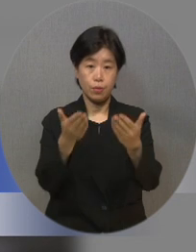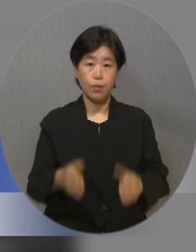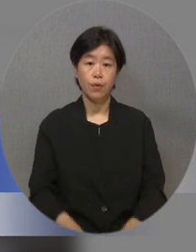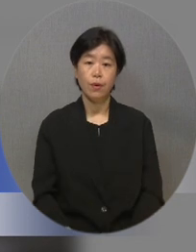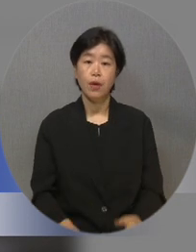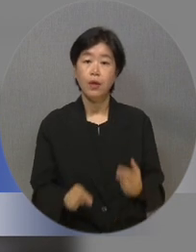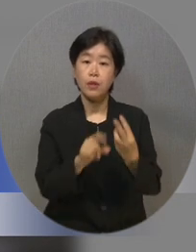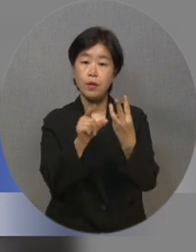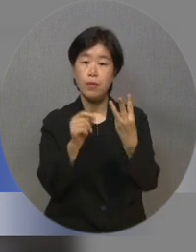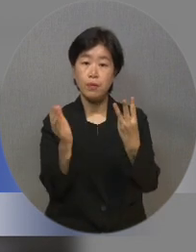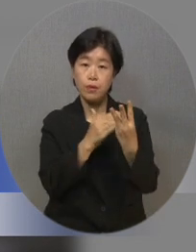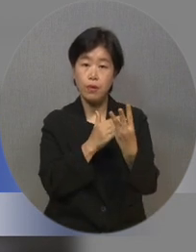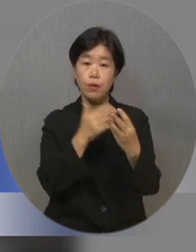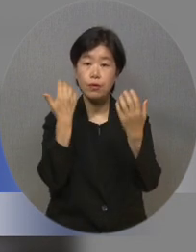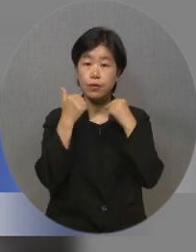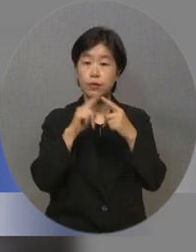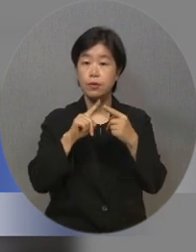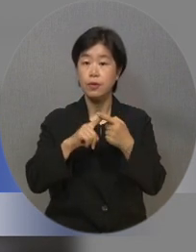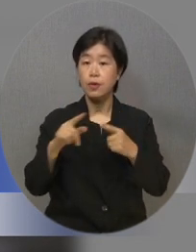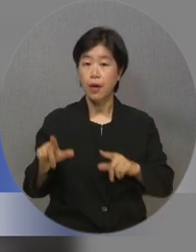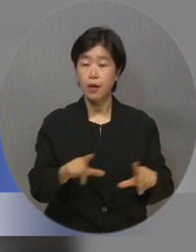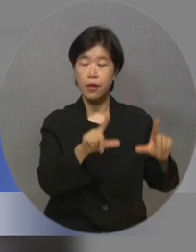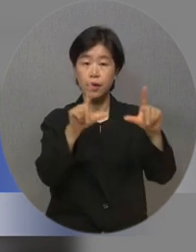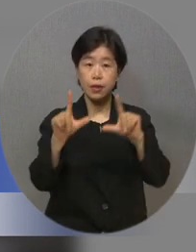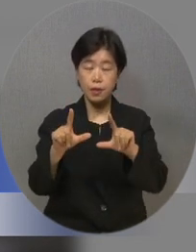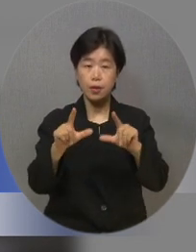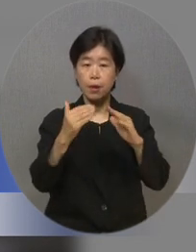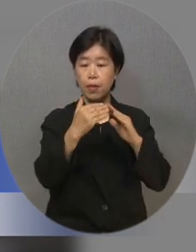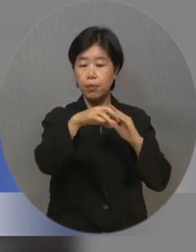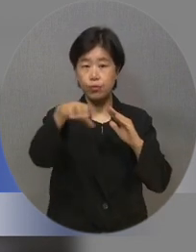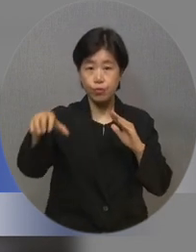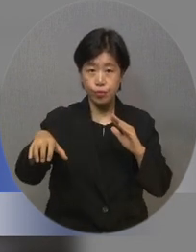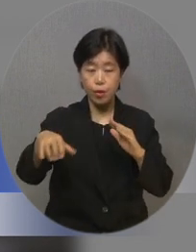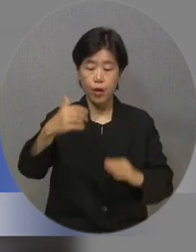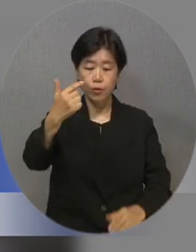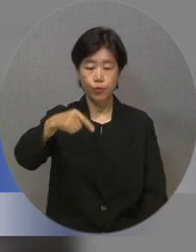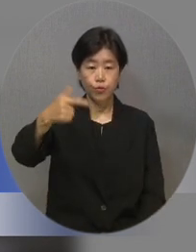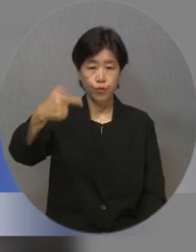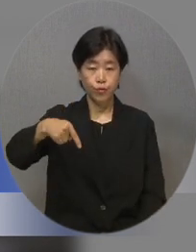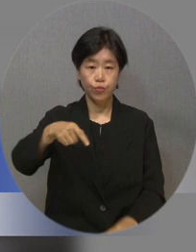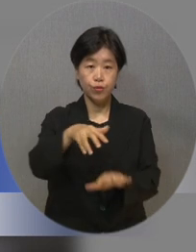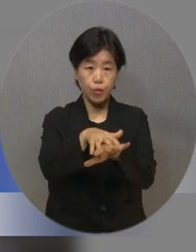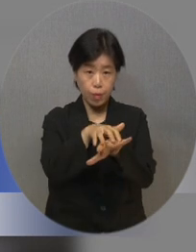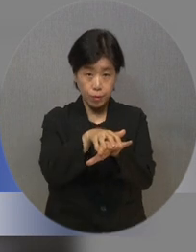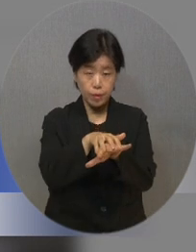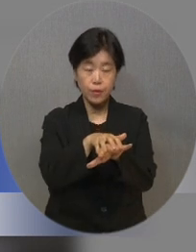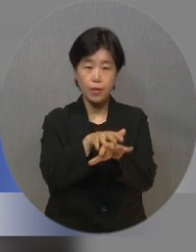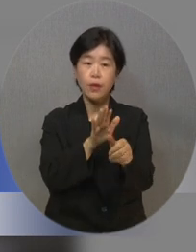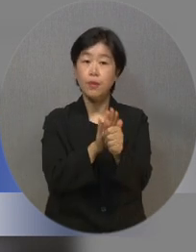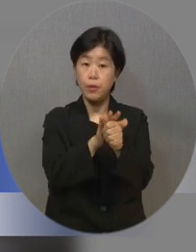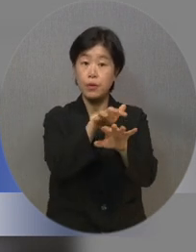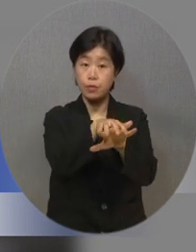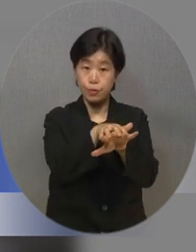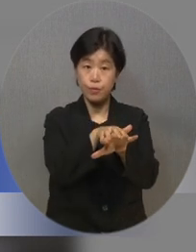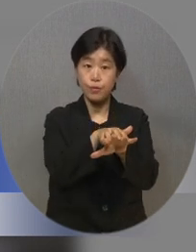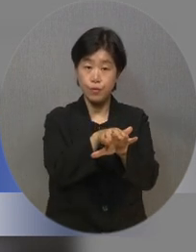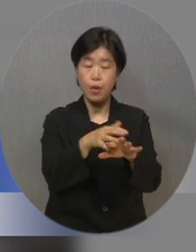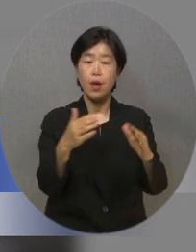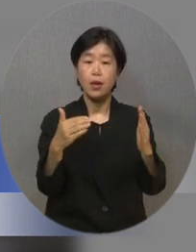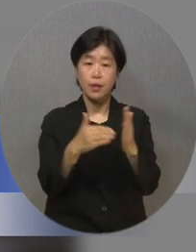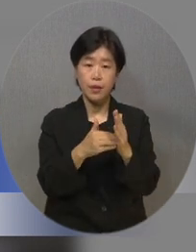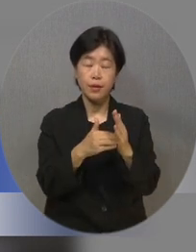누구나 누리는 마을을 만들기 위한 눈웃 서포터즈를 구성해 지역 내 상점에 입간판씩 경사로